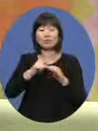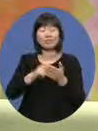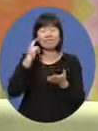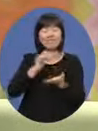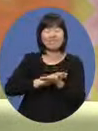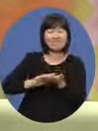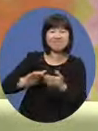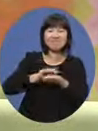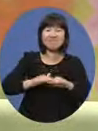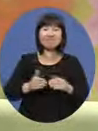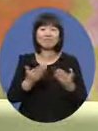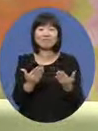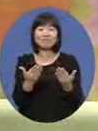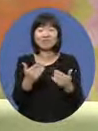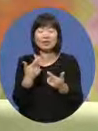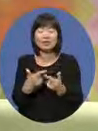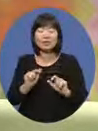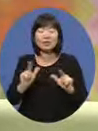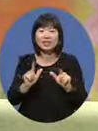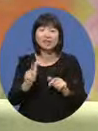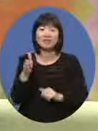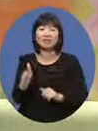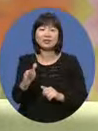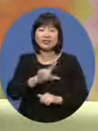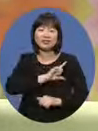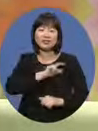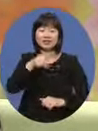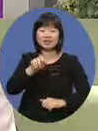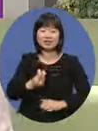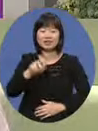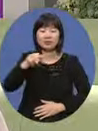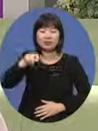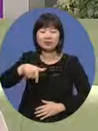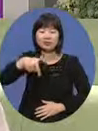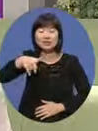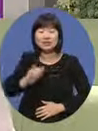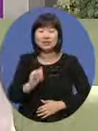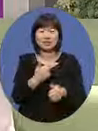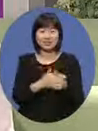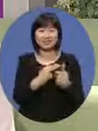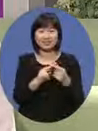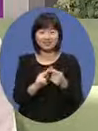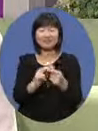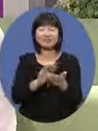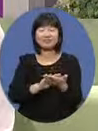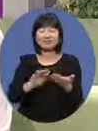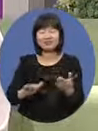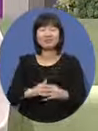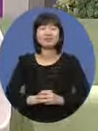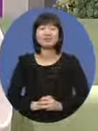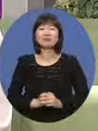볼 텐데요. 오늘 목요일의 전문가 김숙희 선생님 함께 하십니다. 안녕하세요. 네. 안녕하세요. 네. 네.